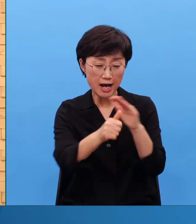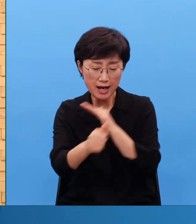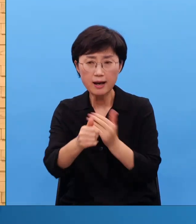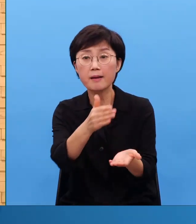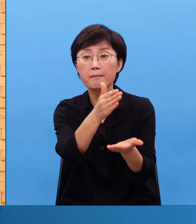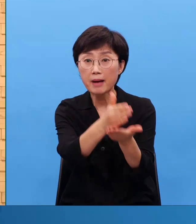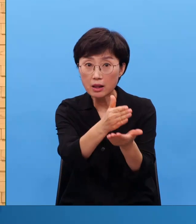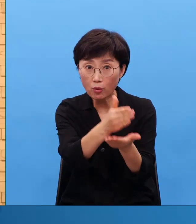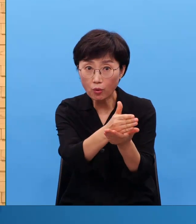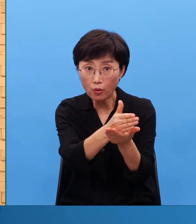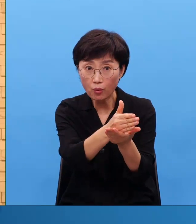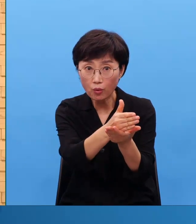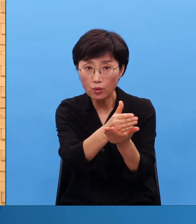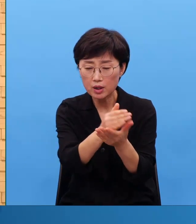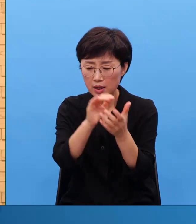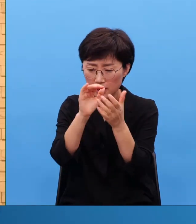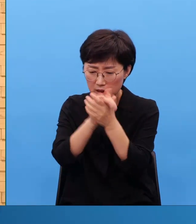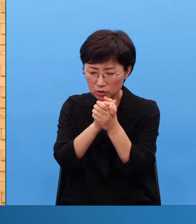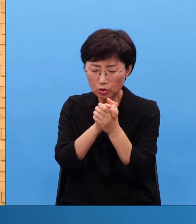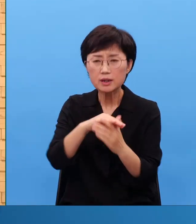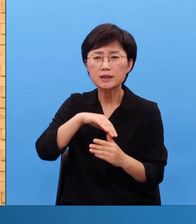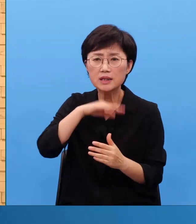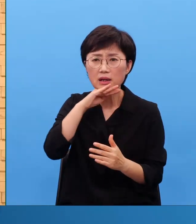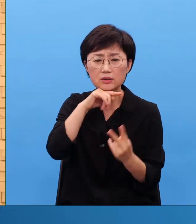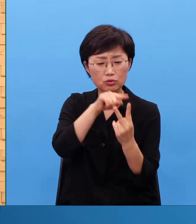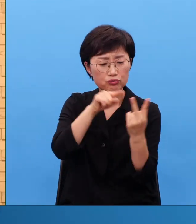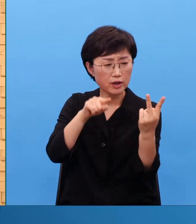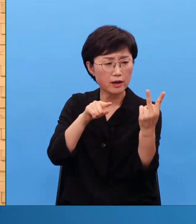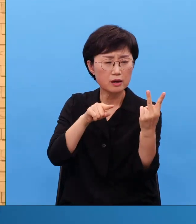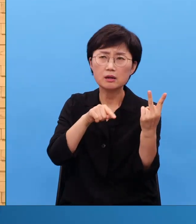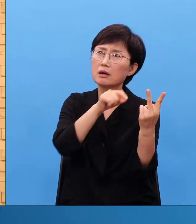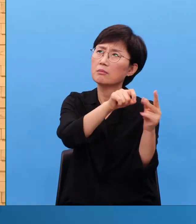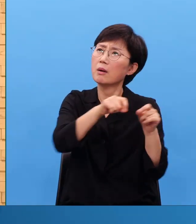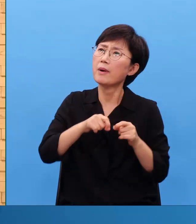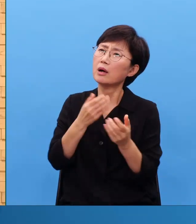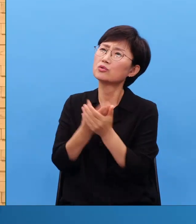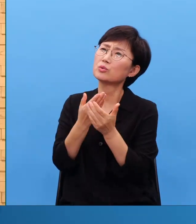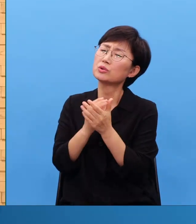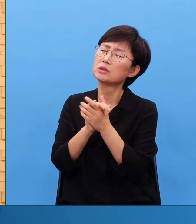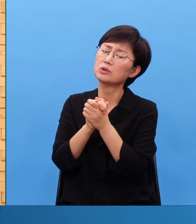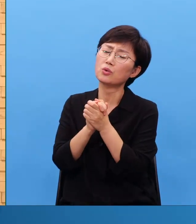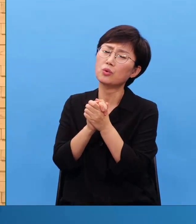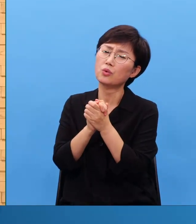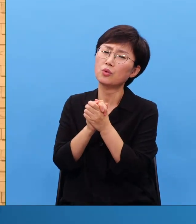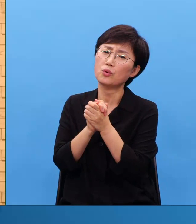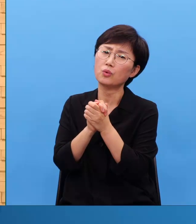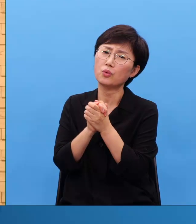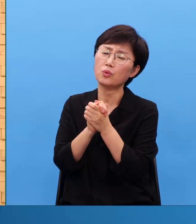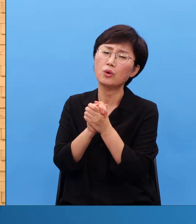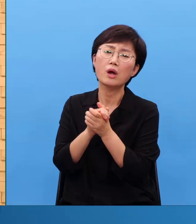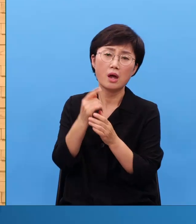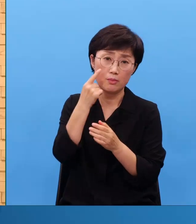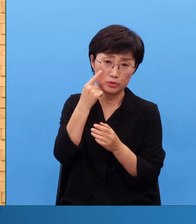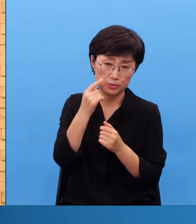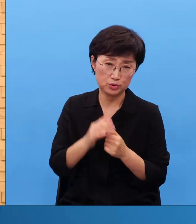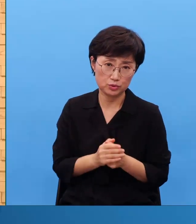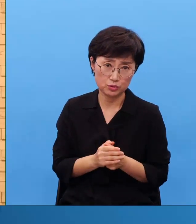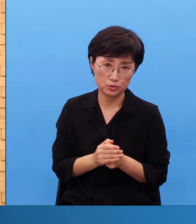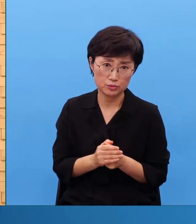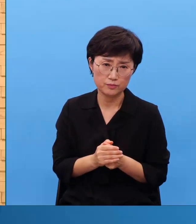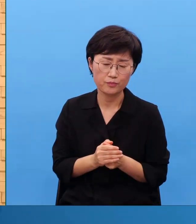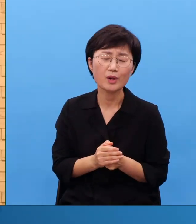this upright, but you're just making it harder for your doctors. 여러분이 의사의 도움을 정확하게 잘 받아야 됩니다. 그거는